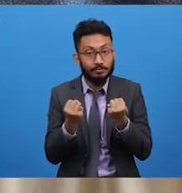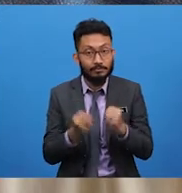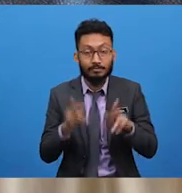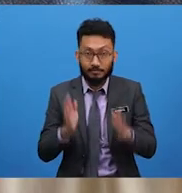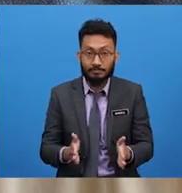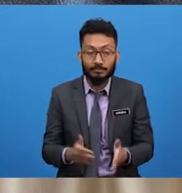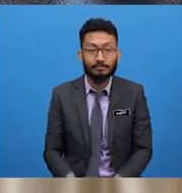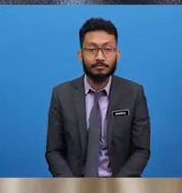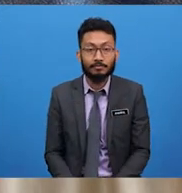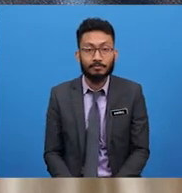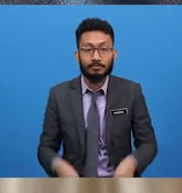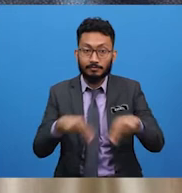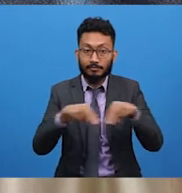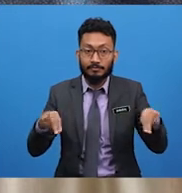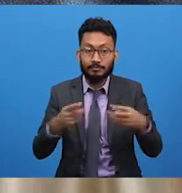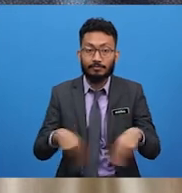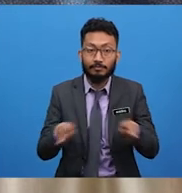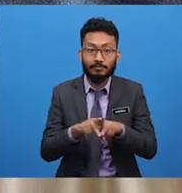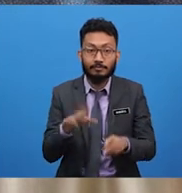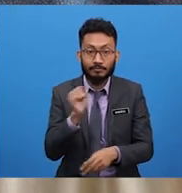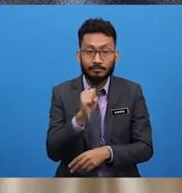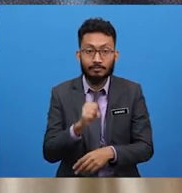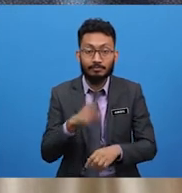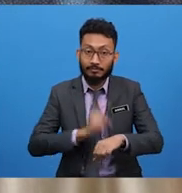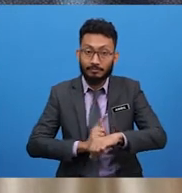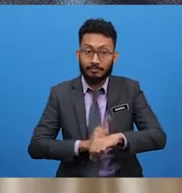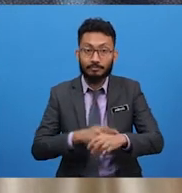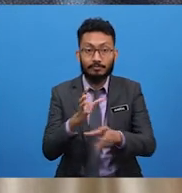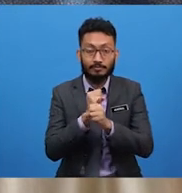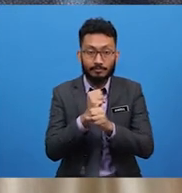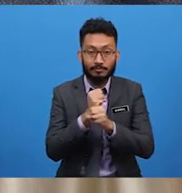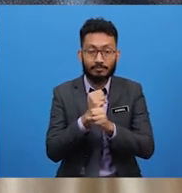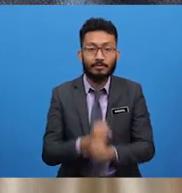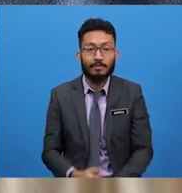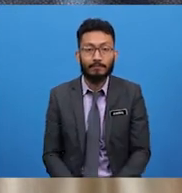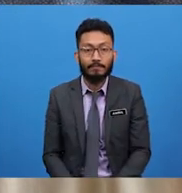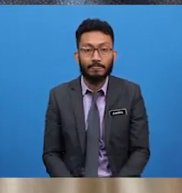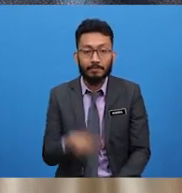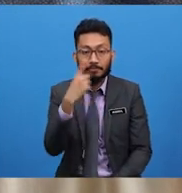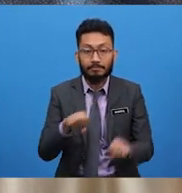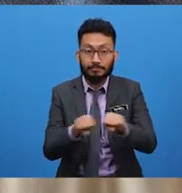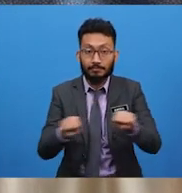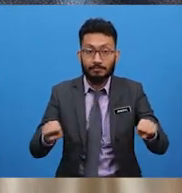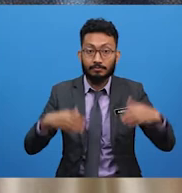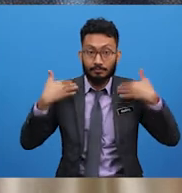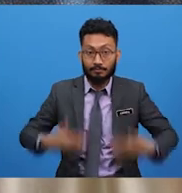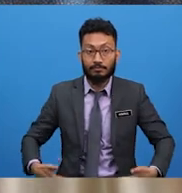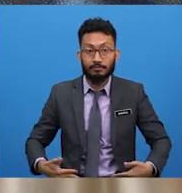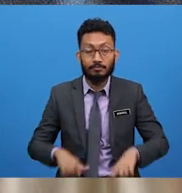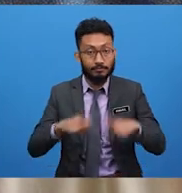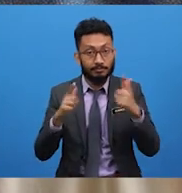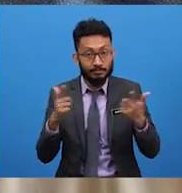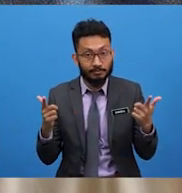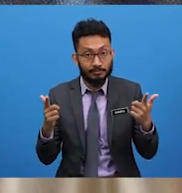Ukuran perlulah diambil setiap kali menerima tempahan kerana saiz badan pelanggan mungkin berubah sama